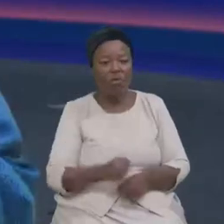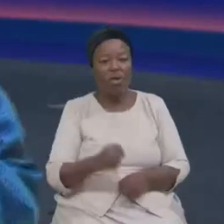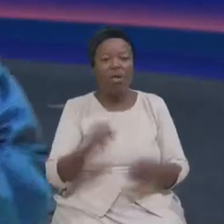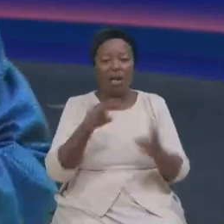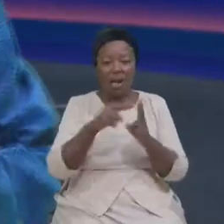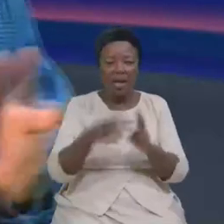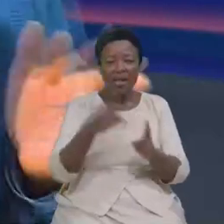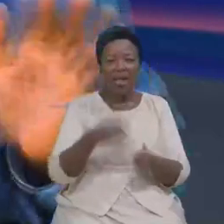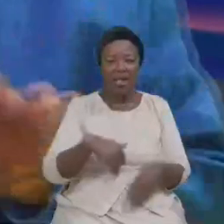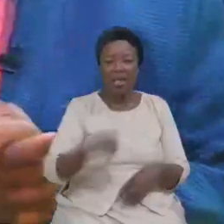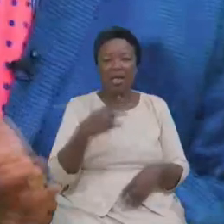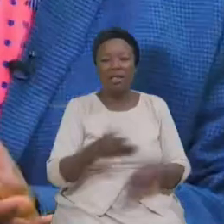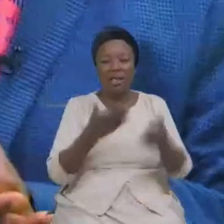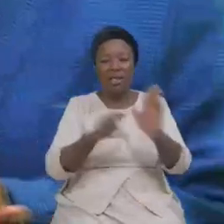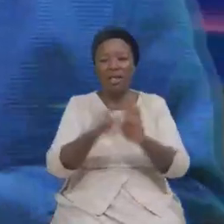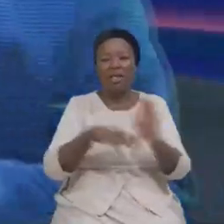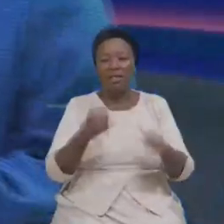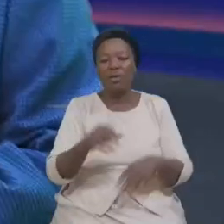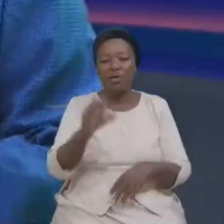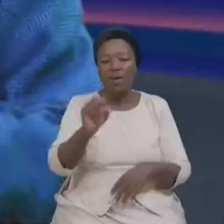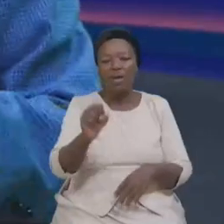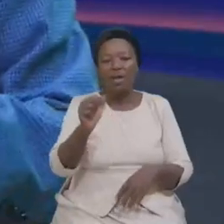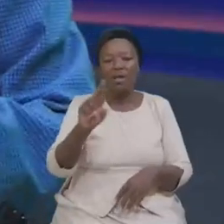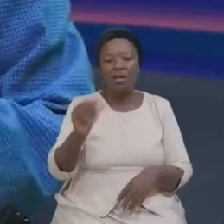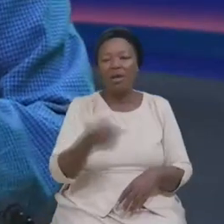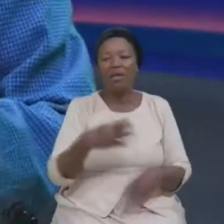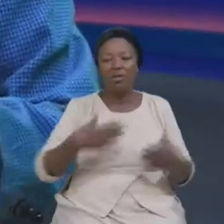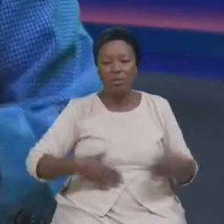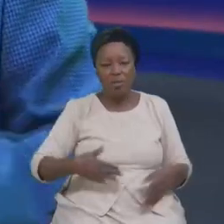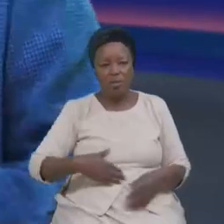enfants. Verset 20,